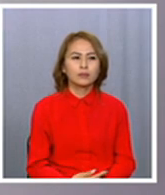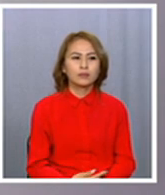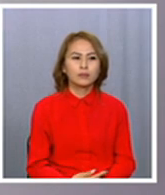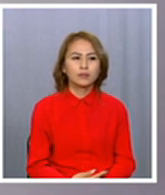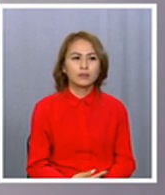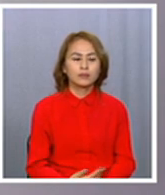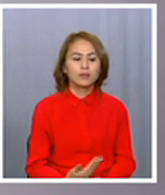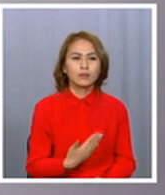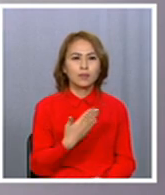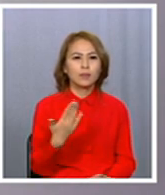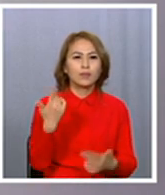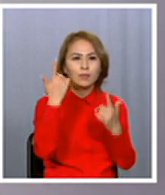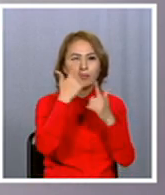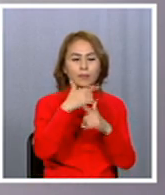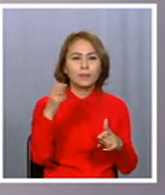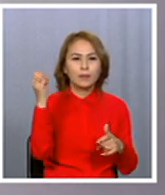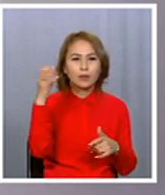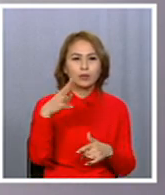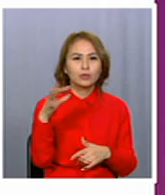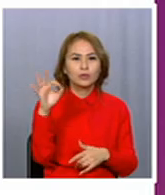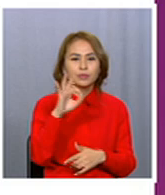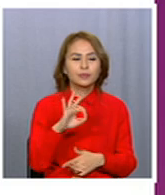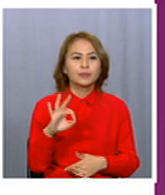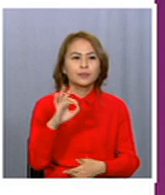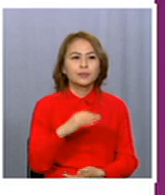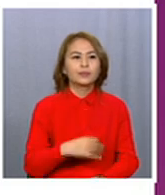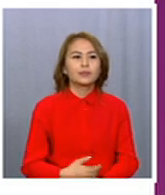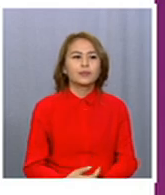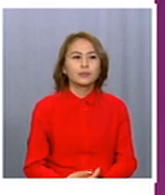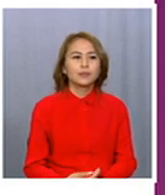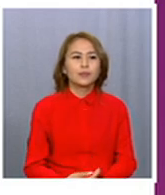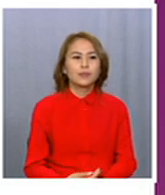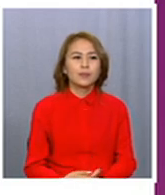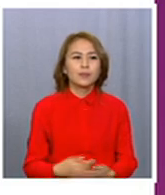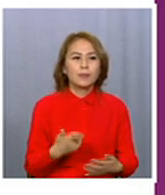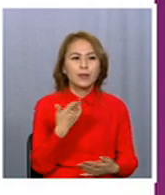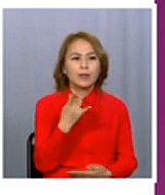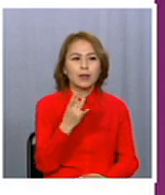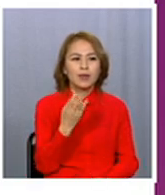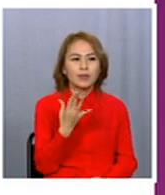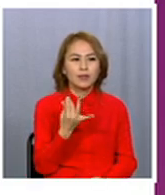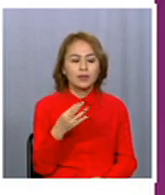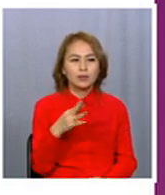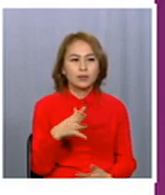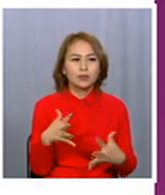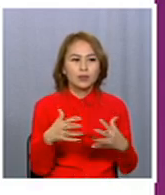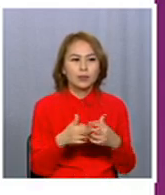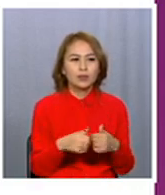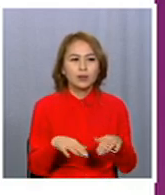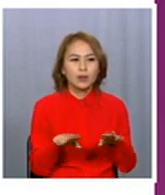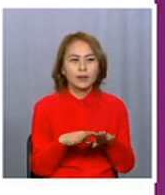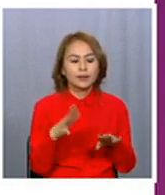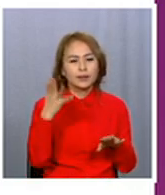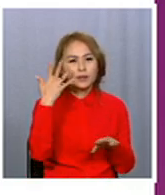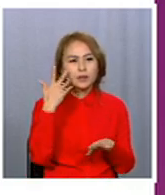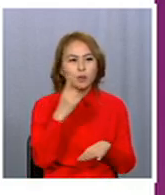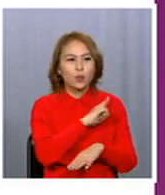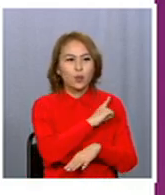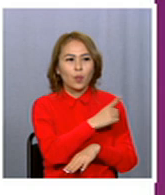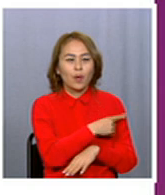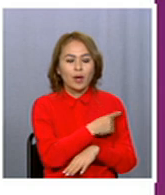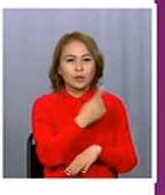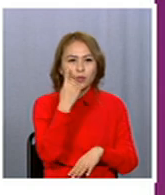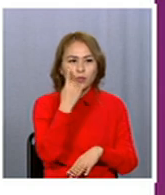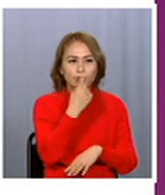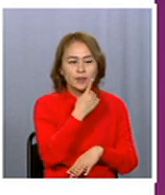Бұл ақпарат күн жайында. Кеңістіктегі гравитацияны ұстап тұрған негізгі